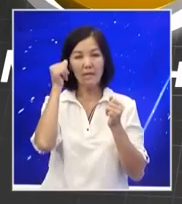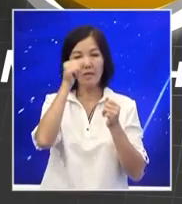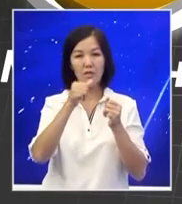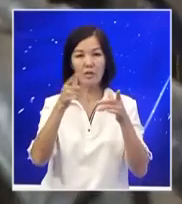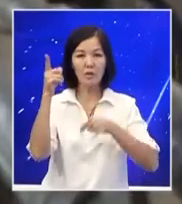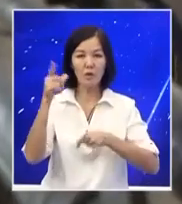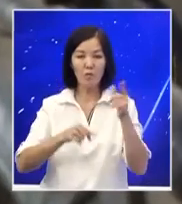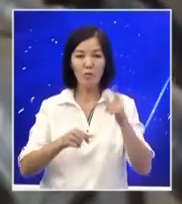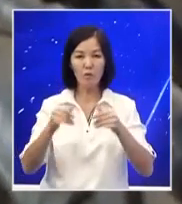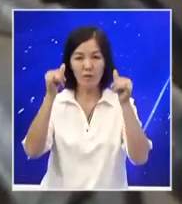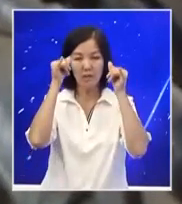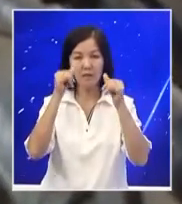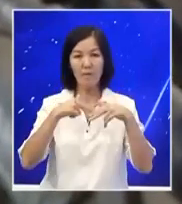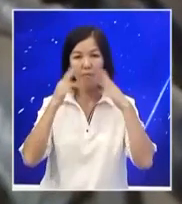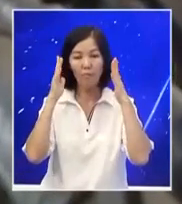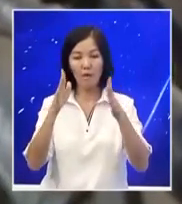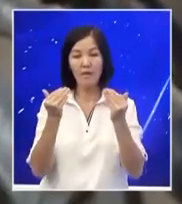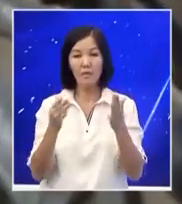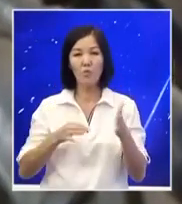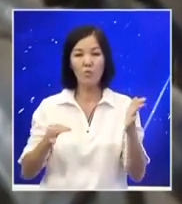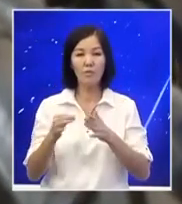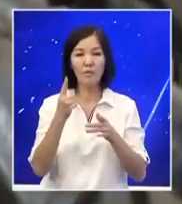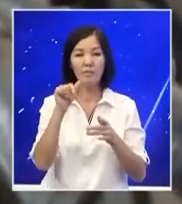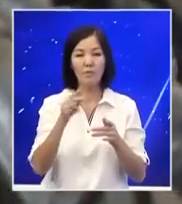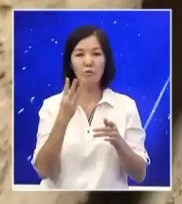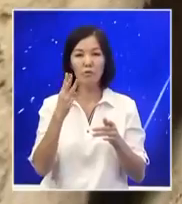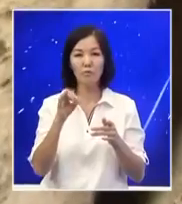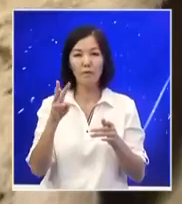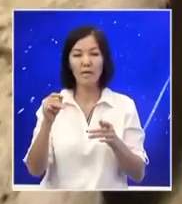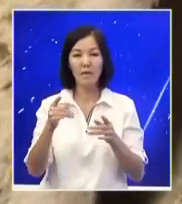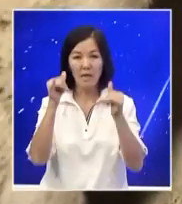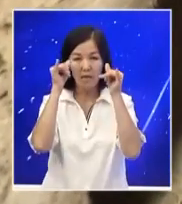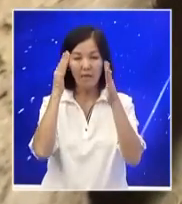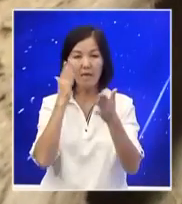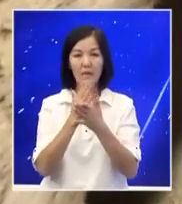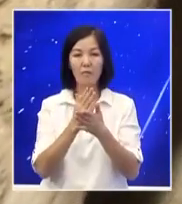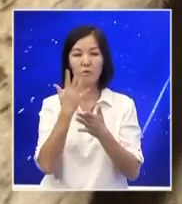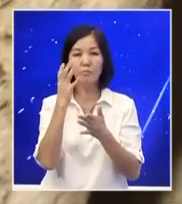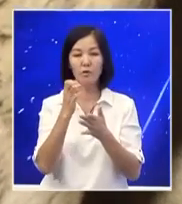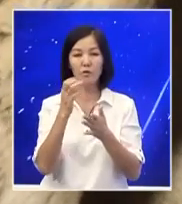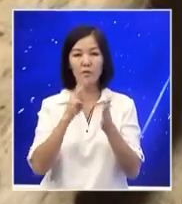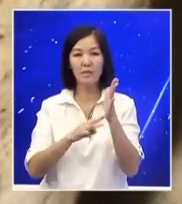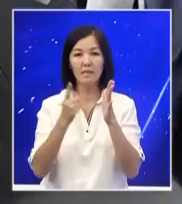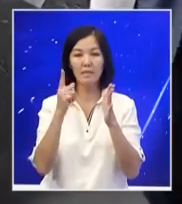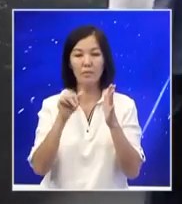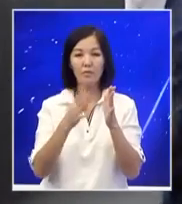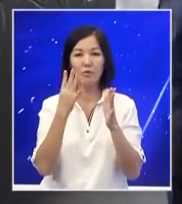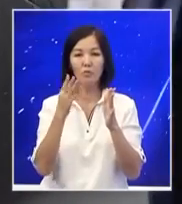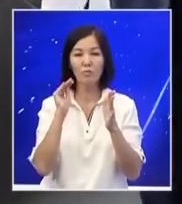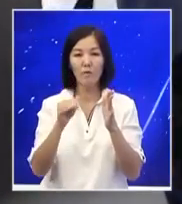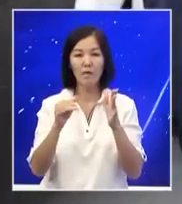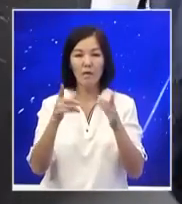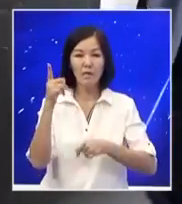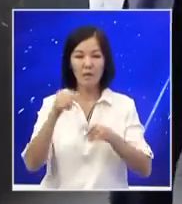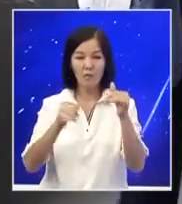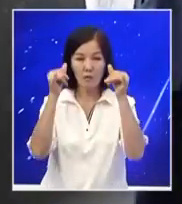малға көп көңіл бөлініп отыр. Қазір облыста 1,3 миллион ірі қара болса, оның 580,4 мыңы сауын